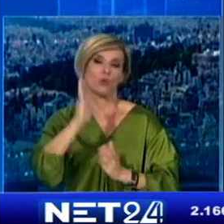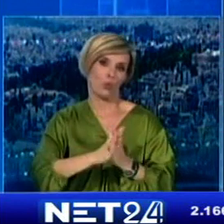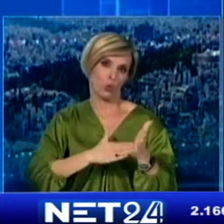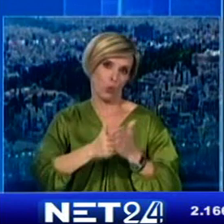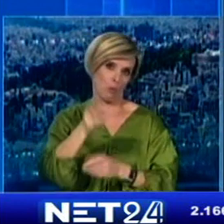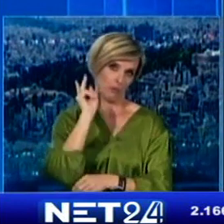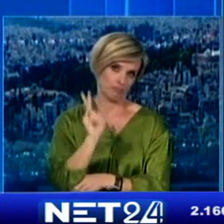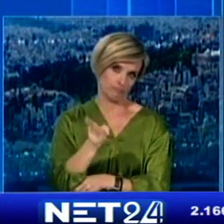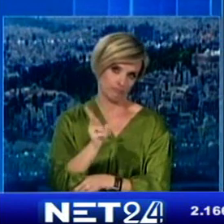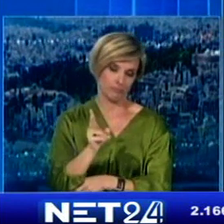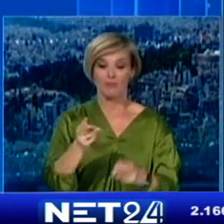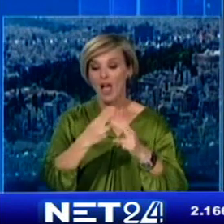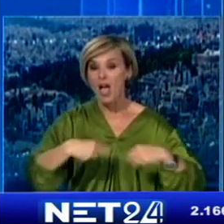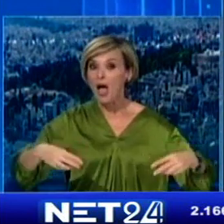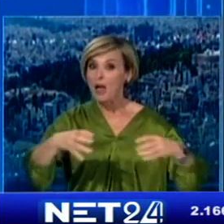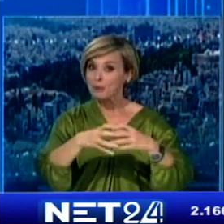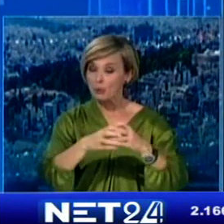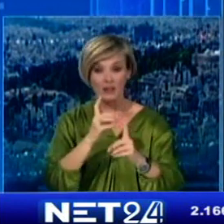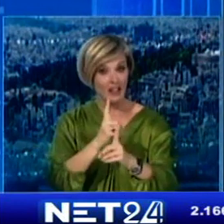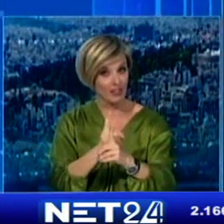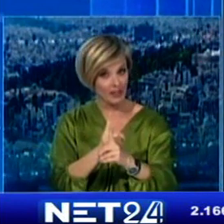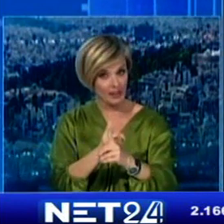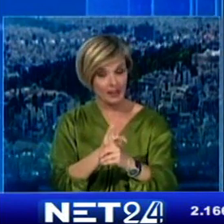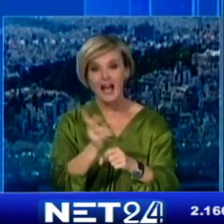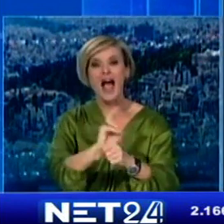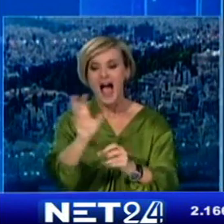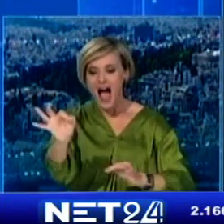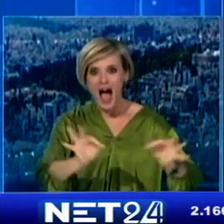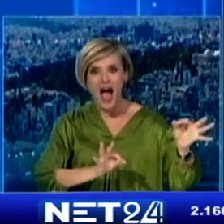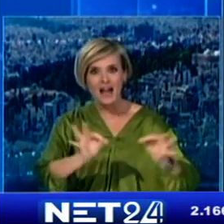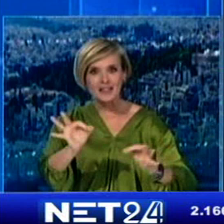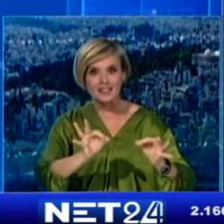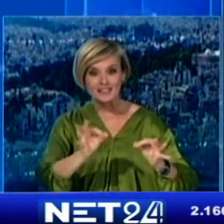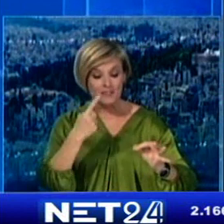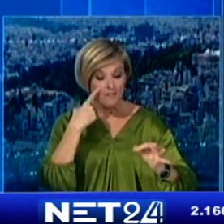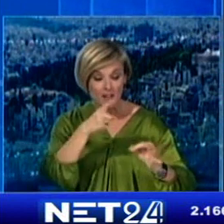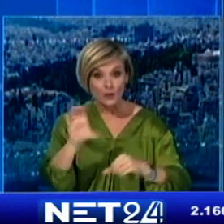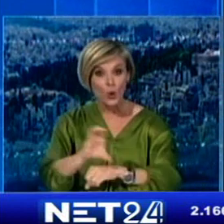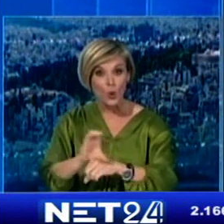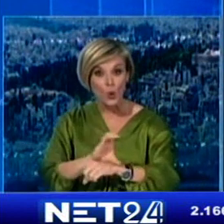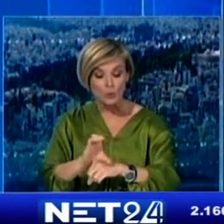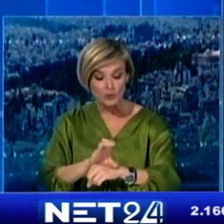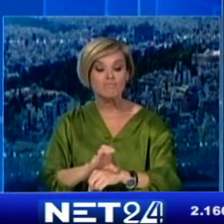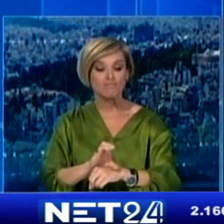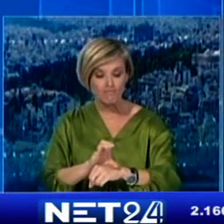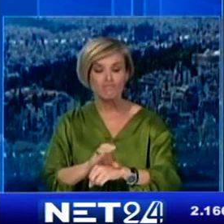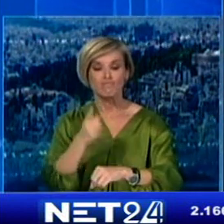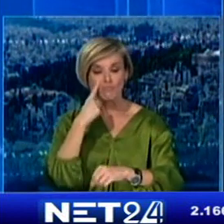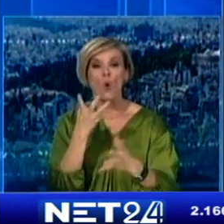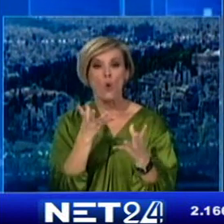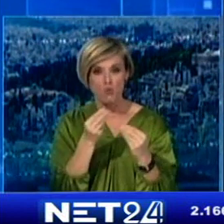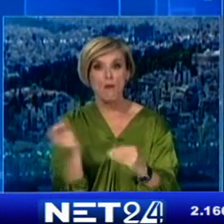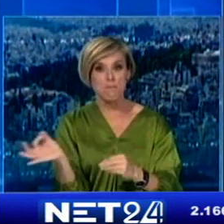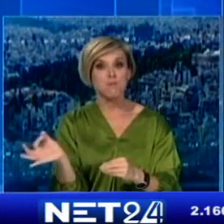κινδύνου. Η Επιτροπή του Επιδημιολογικού Χάρτη, η οποία συνήλθε εκτάκτως προχθές το βράδυ, λαμβάνοντας υπόψη τα επιδημιολογικά δεδομένα της